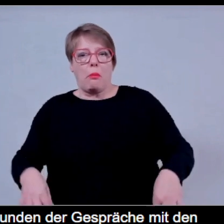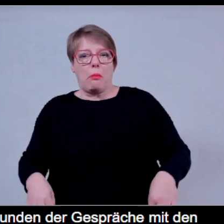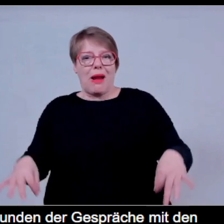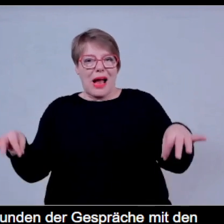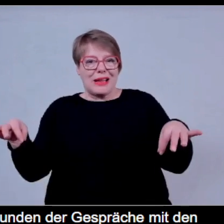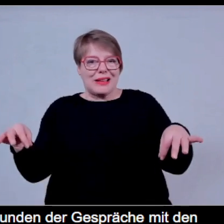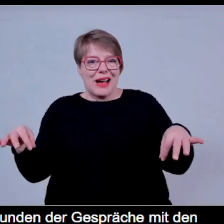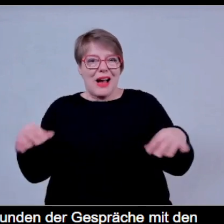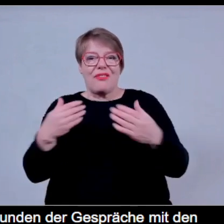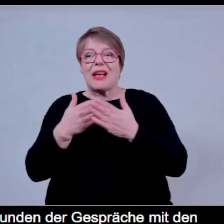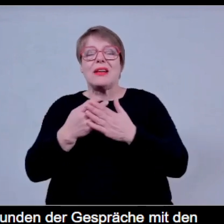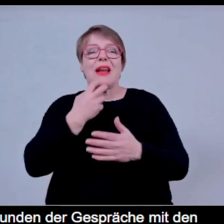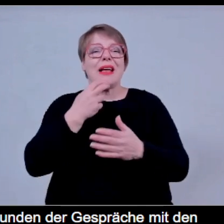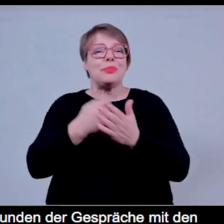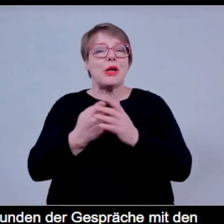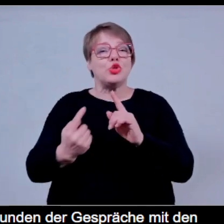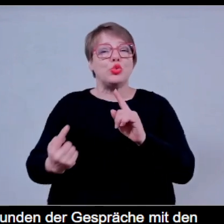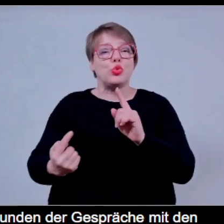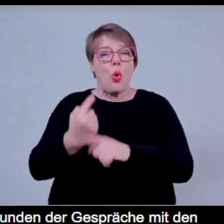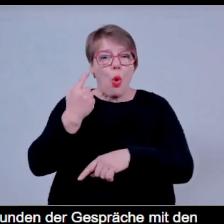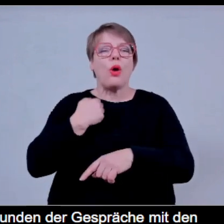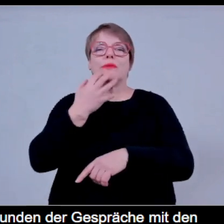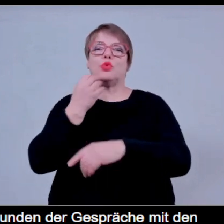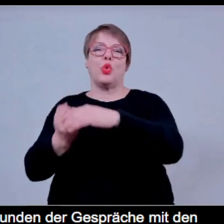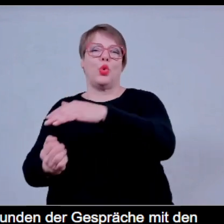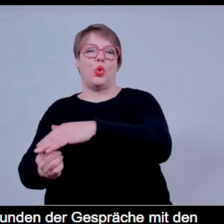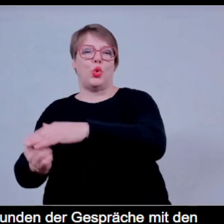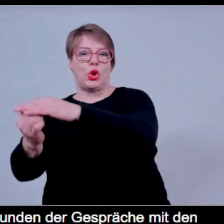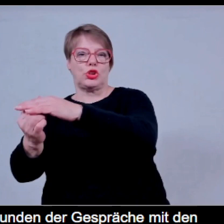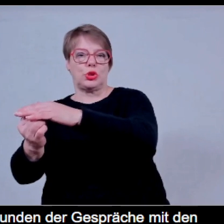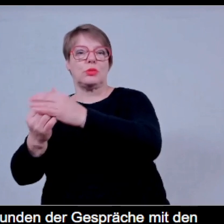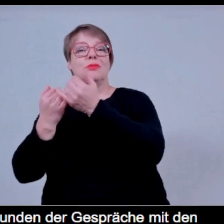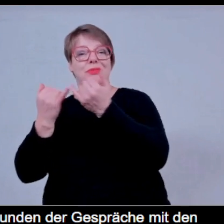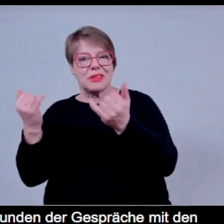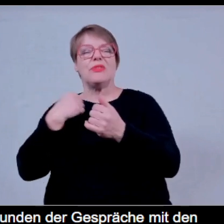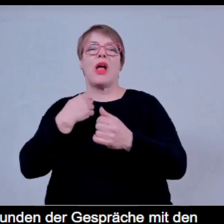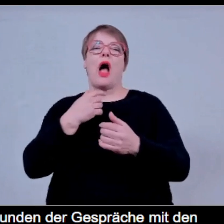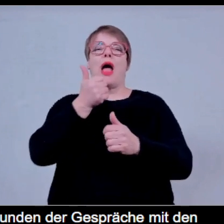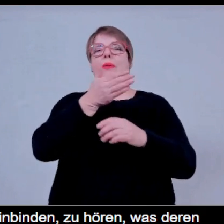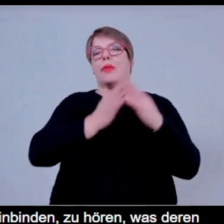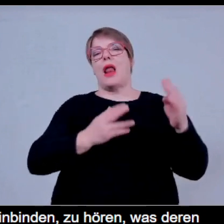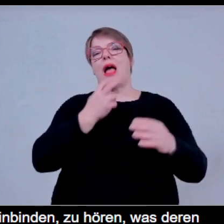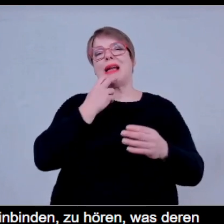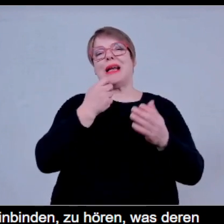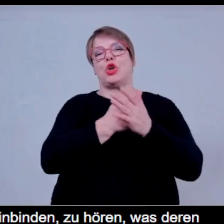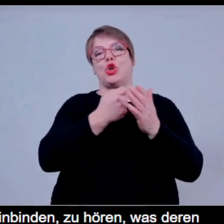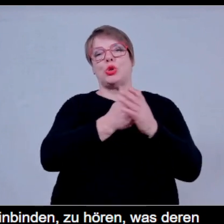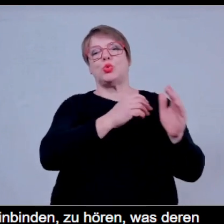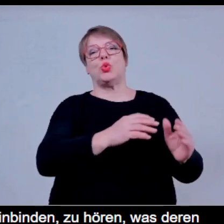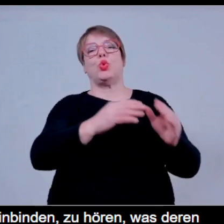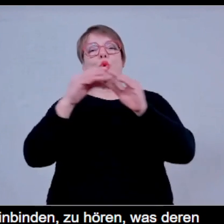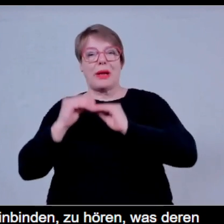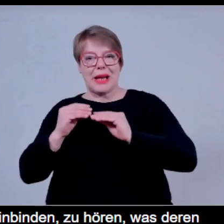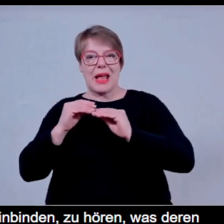mit acht Prozent Energieintensität der Betriebe, dass das der Situation, der wirtschaftlichen Situation draußen nicht